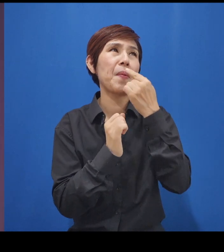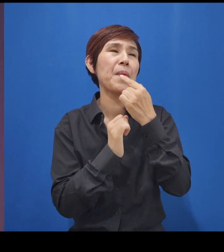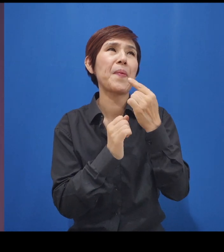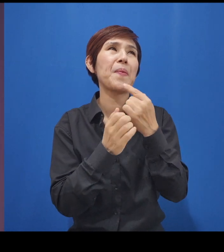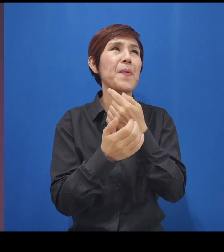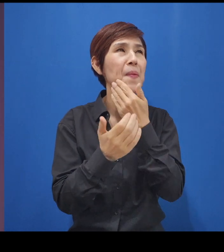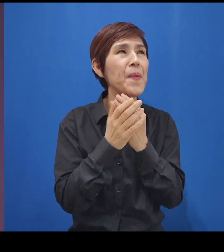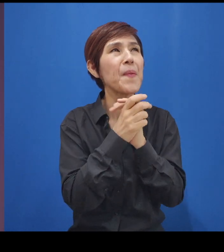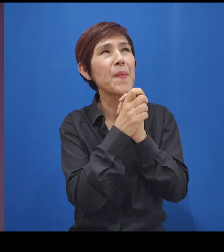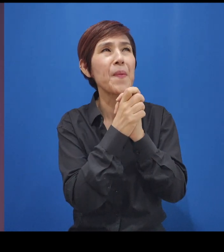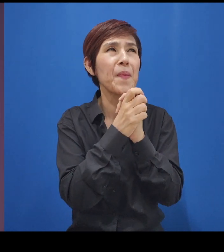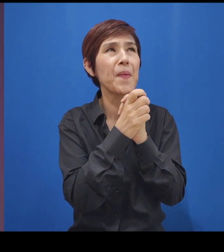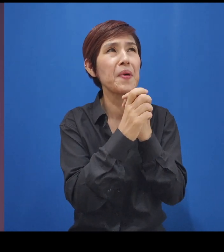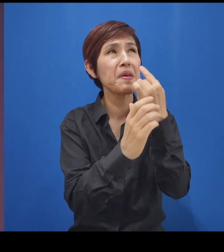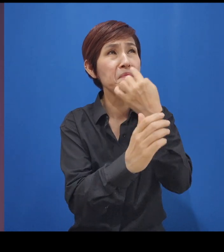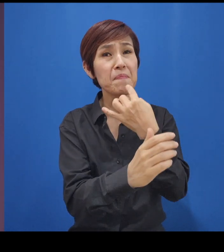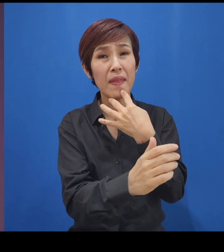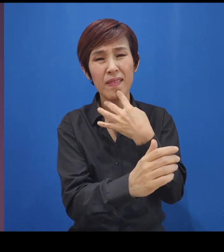아니에요.